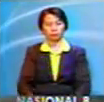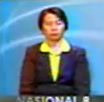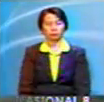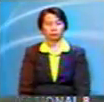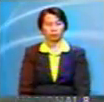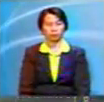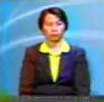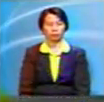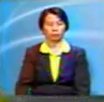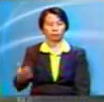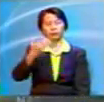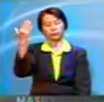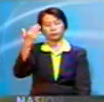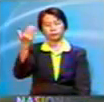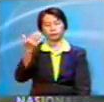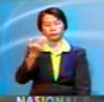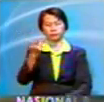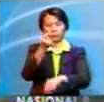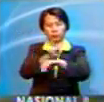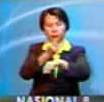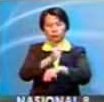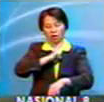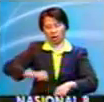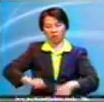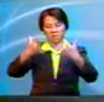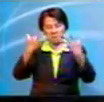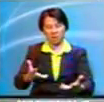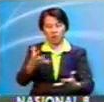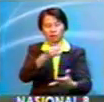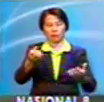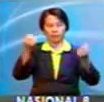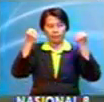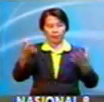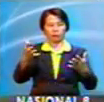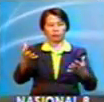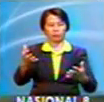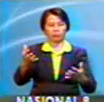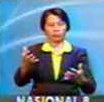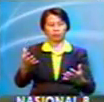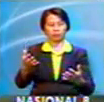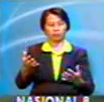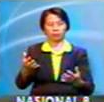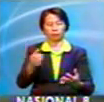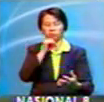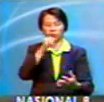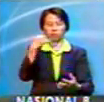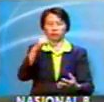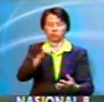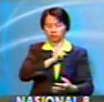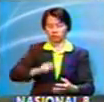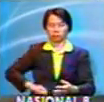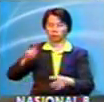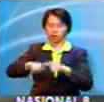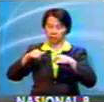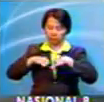Biasanya tugas agung yang berat dan banyak dan apa namanya tak mengizinkan Tuanku untuk